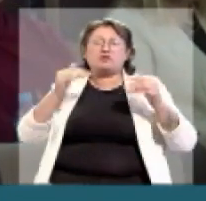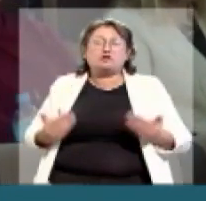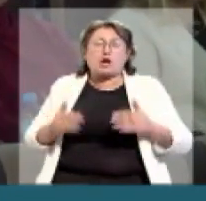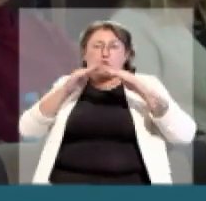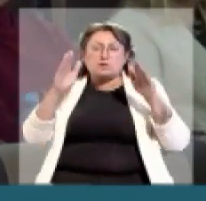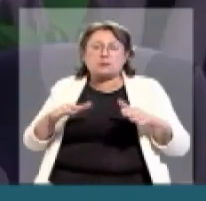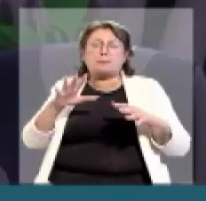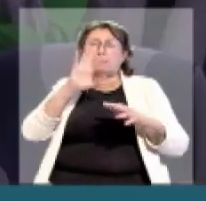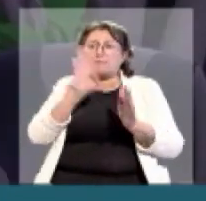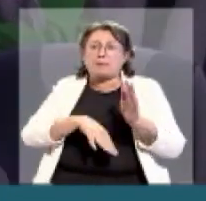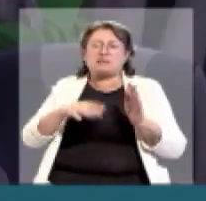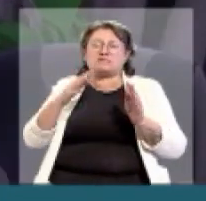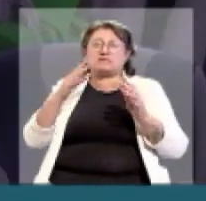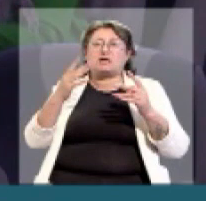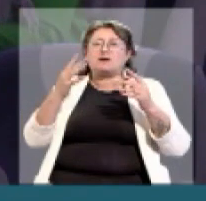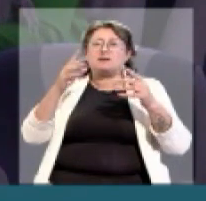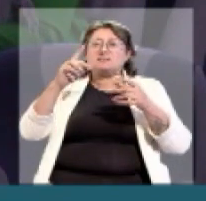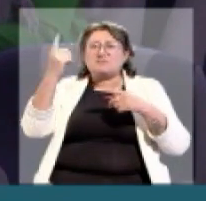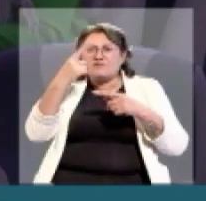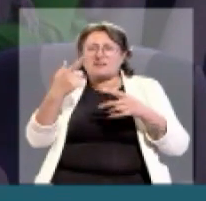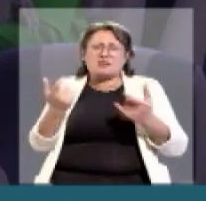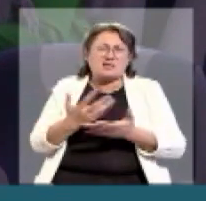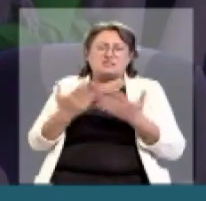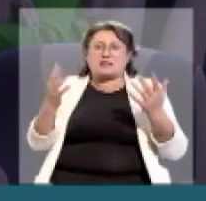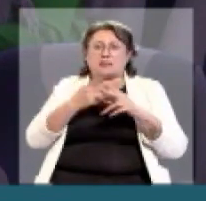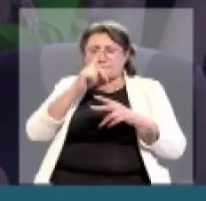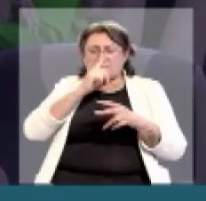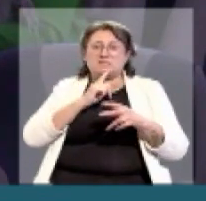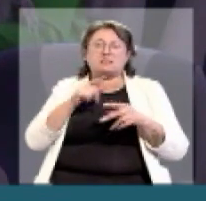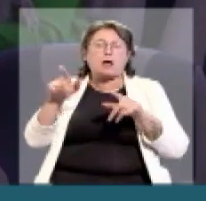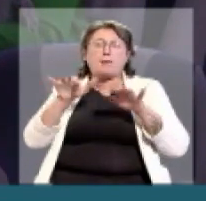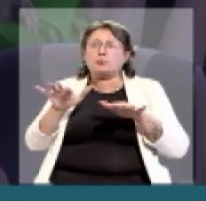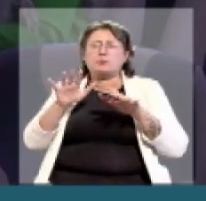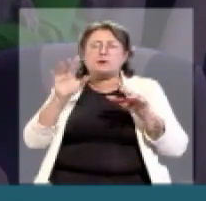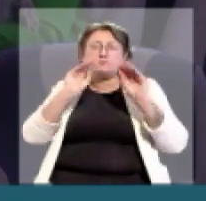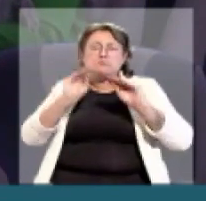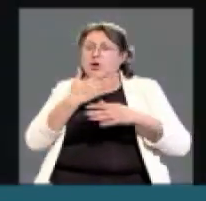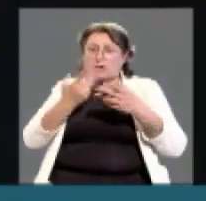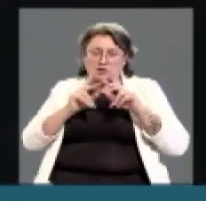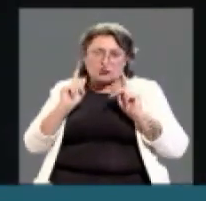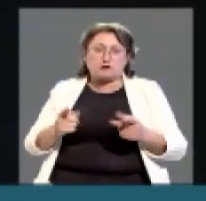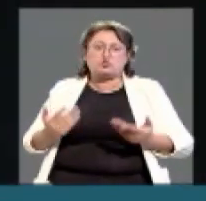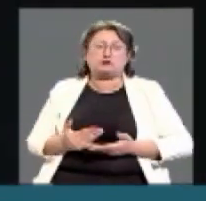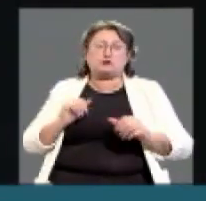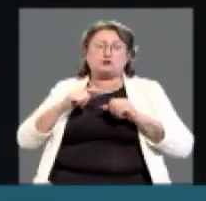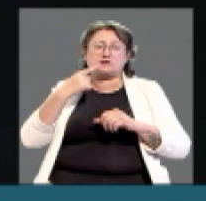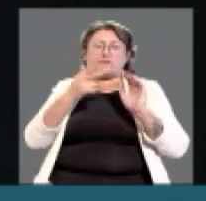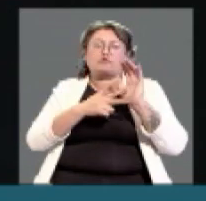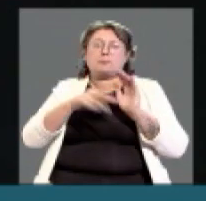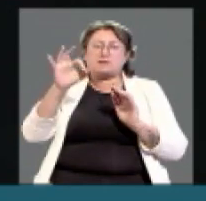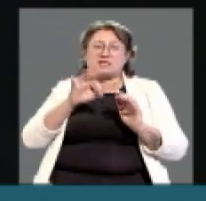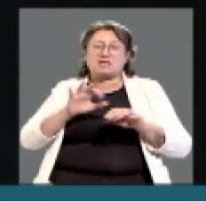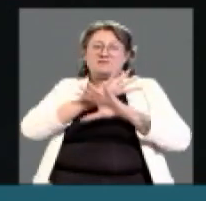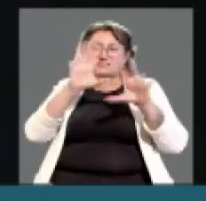без благ цивилизации месяц. Постановки нет, компьютерных эффектов, только настоящая жизнь. Режиссер скажет, 80%